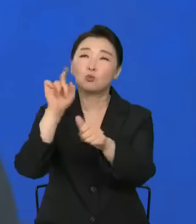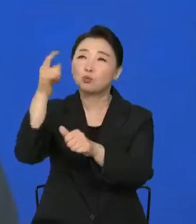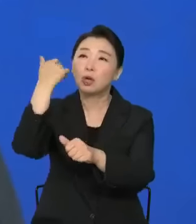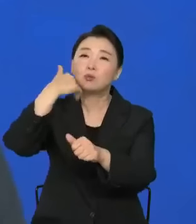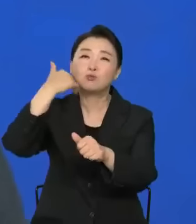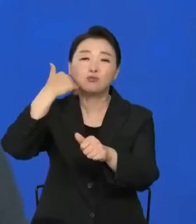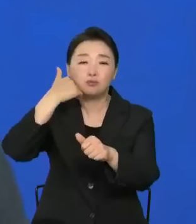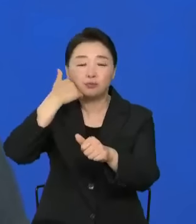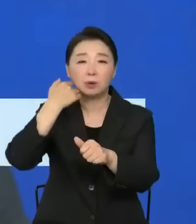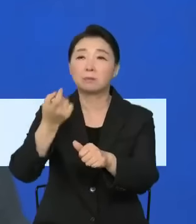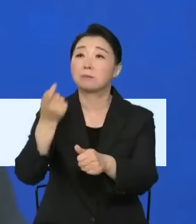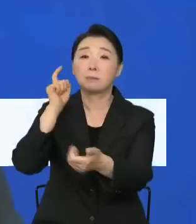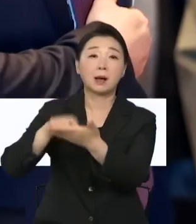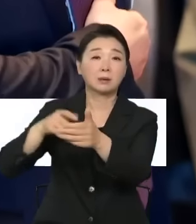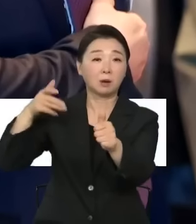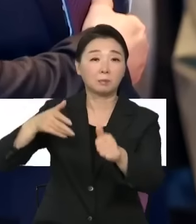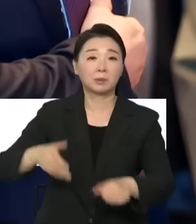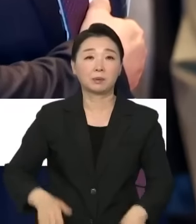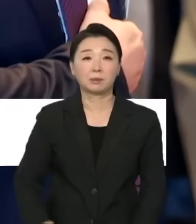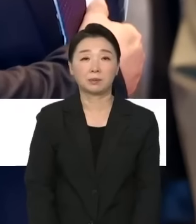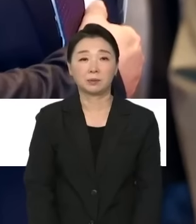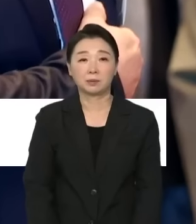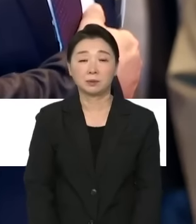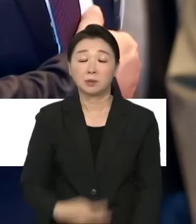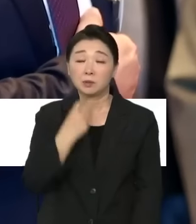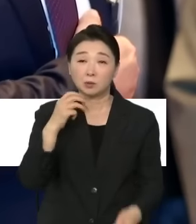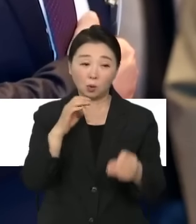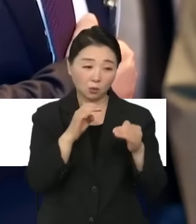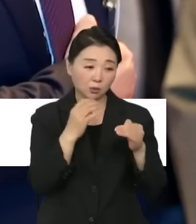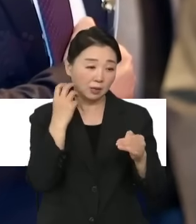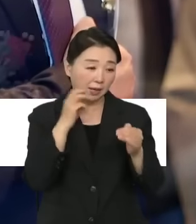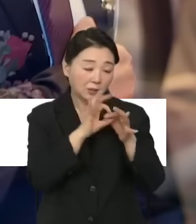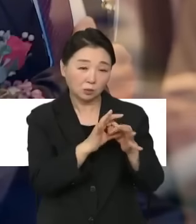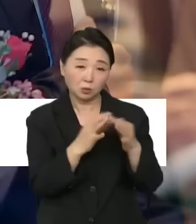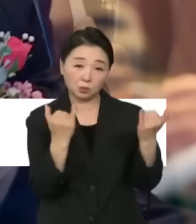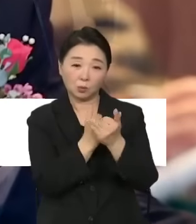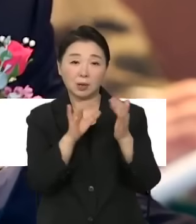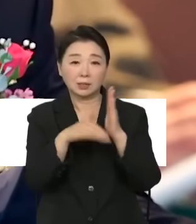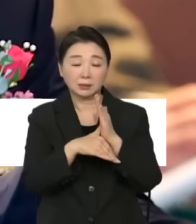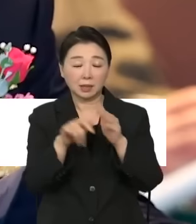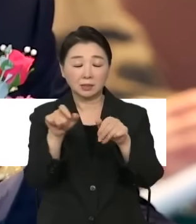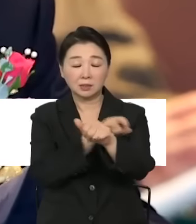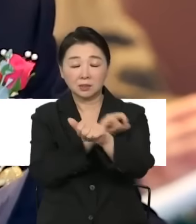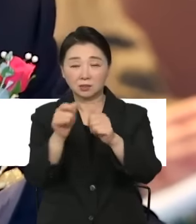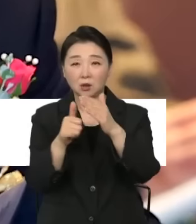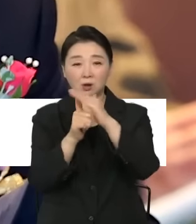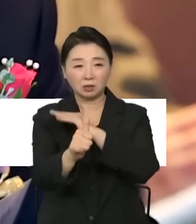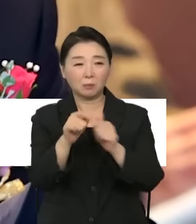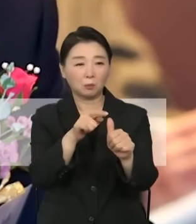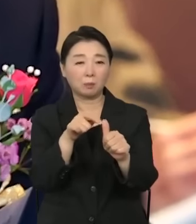당내문제에개입한배후가누구인지밝힐것을촉구했다. 김전국장은 서울의소리와의통화와관련하여